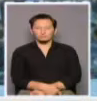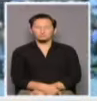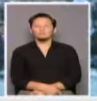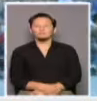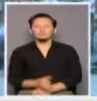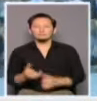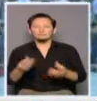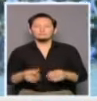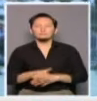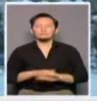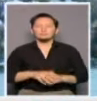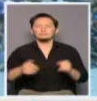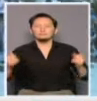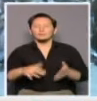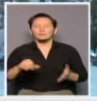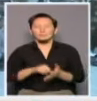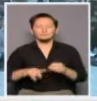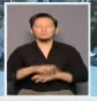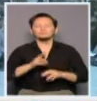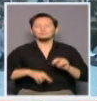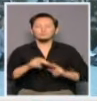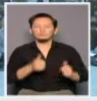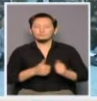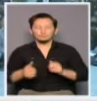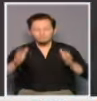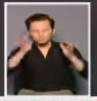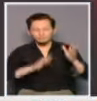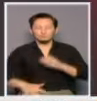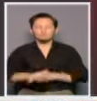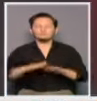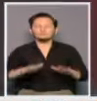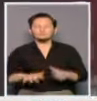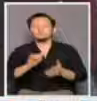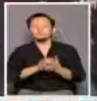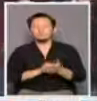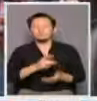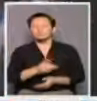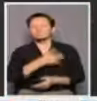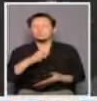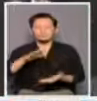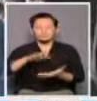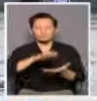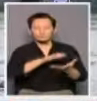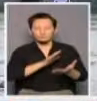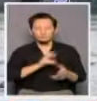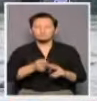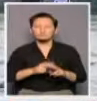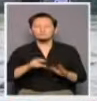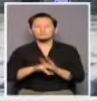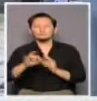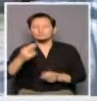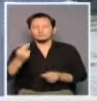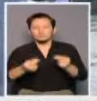Сегодня у всех собравшихся горожан хорошее настроение. Во дворе мечети была установлена белоснежная юрта, были проведены национальные